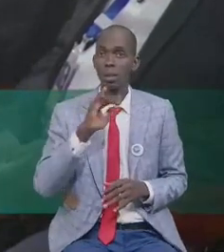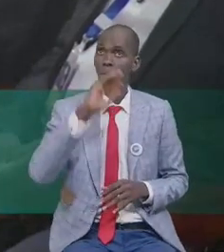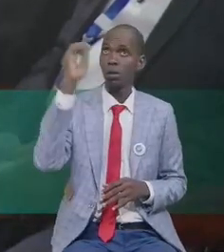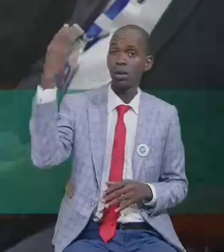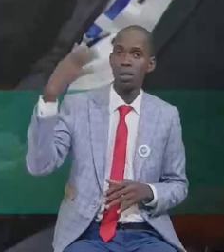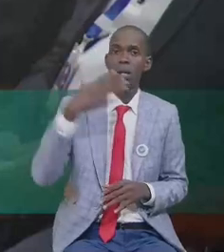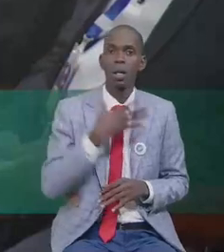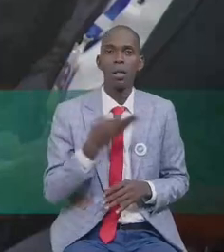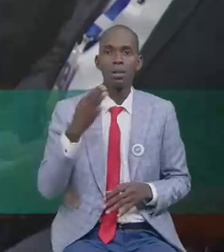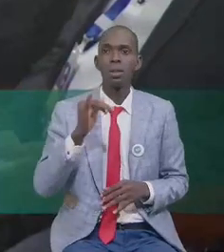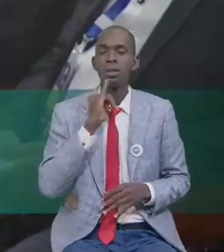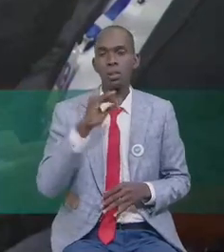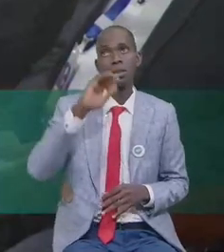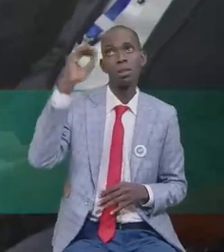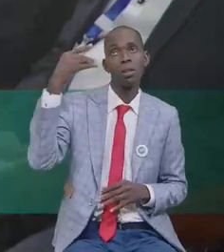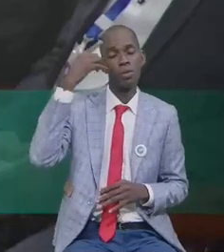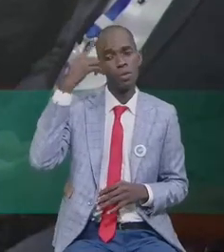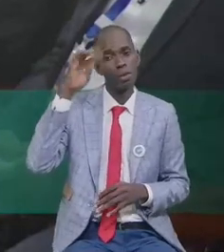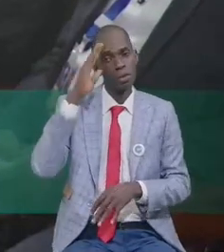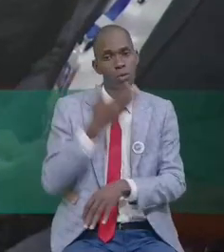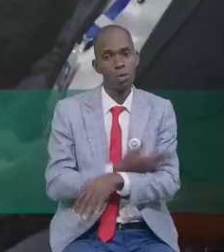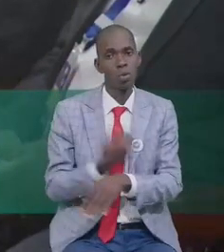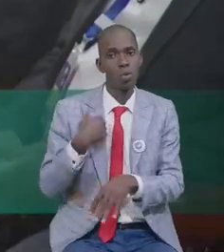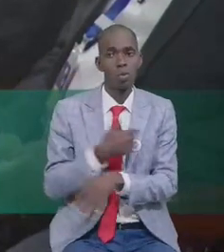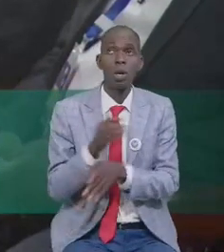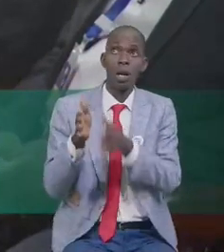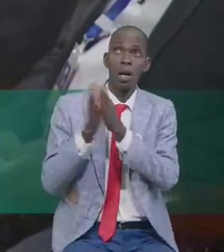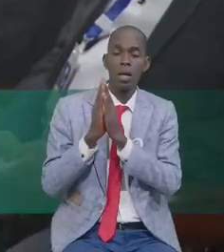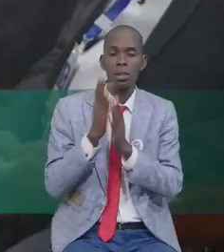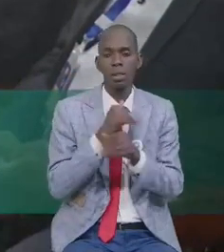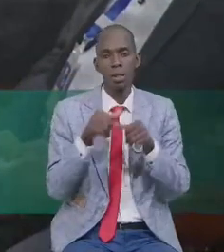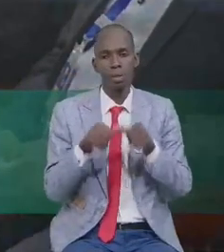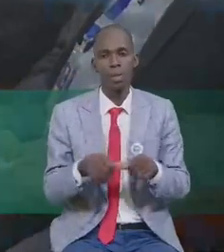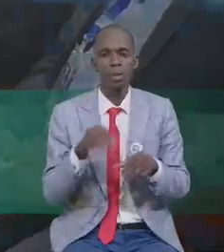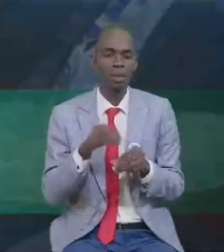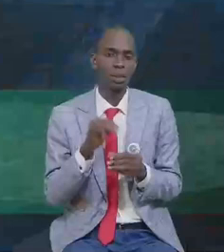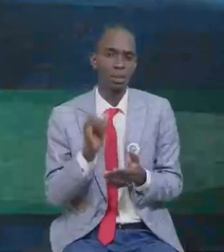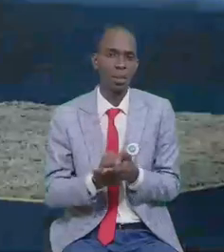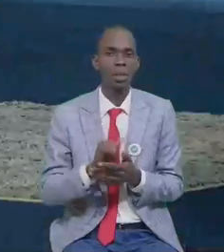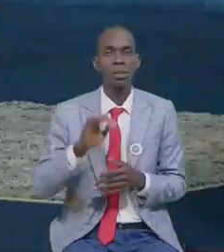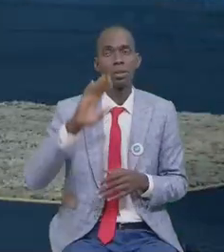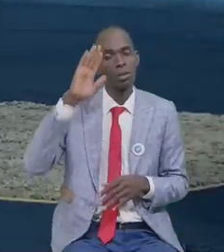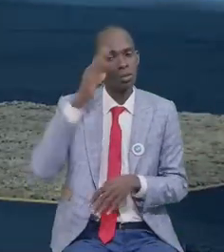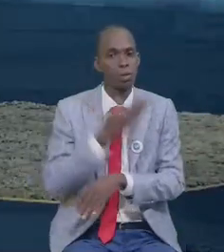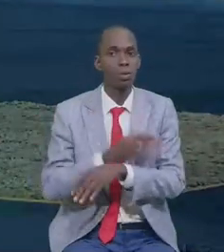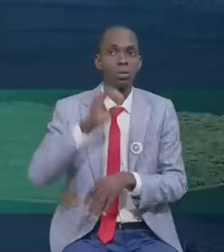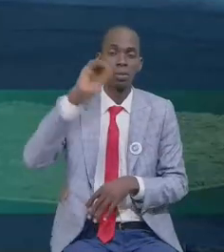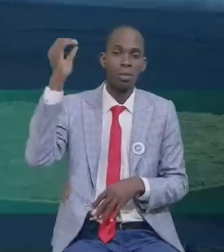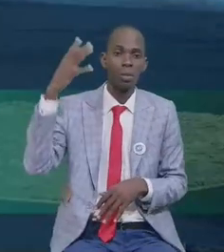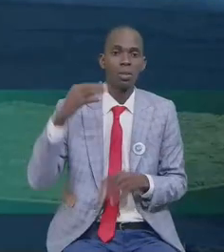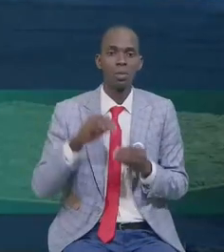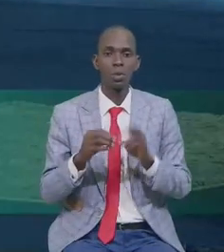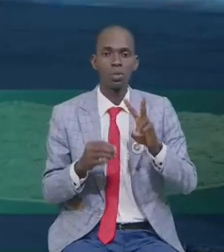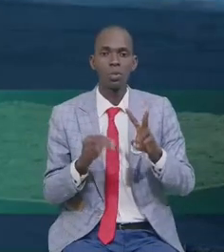filiation et nous demandons, nous recevons et nous demeurons dans cette grâce de filiation. Deuxièmement, accéder